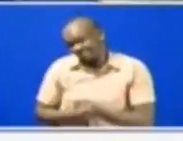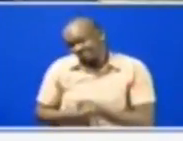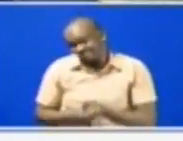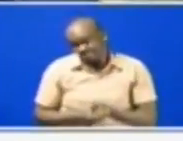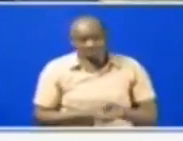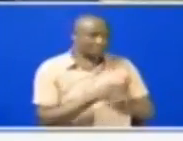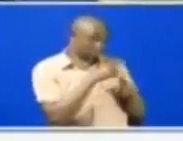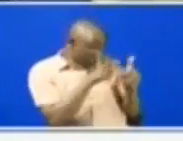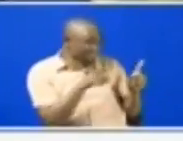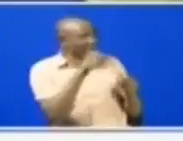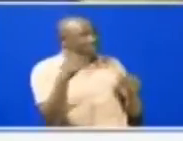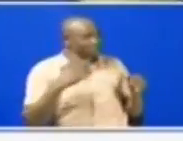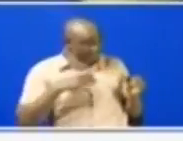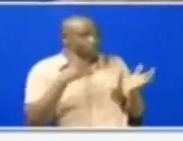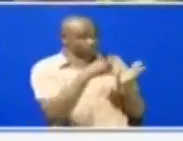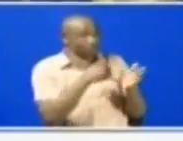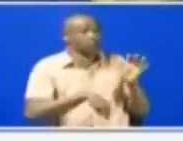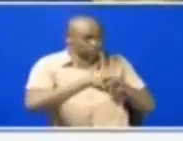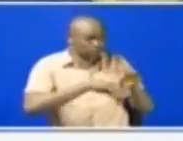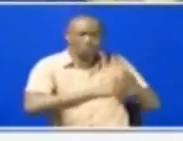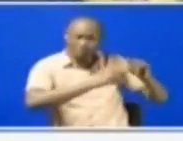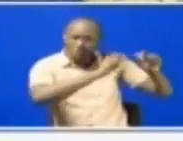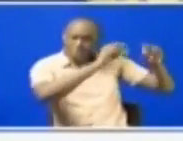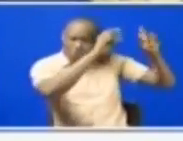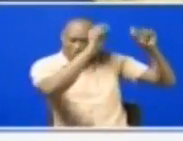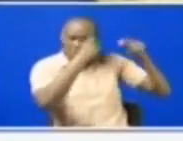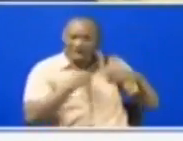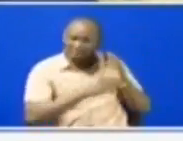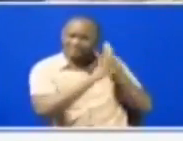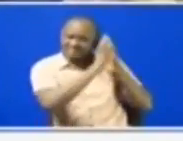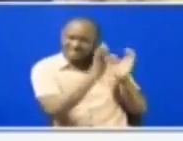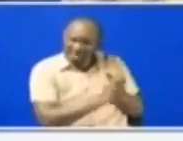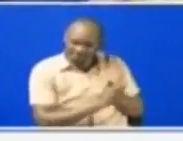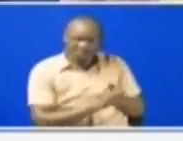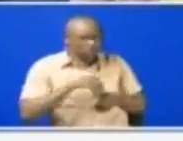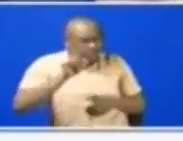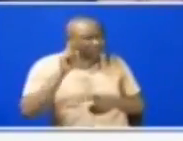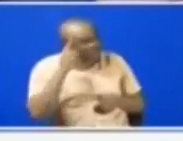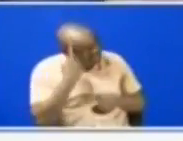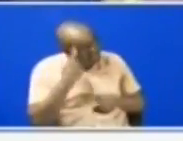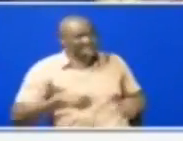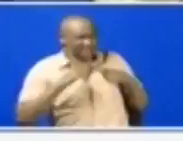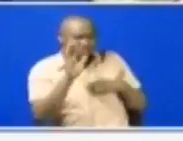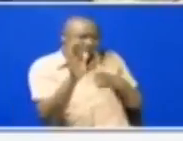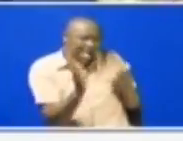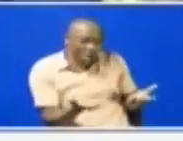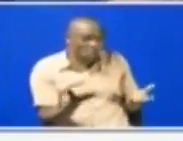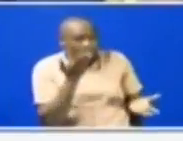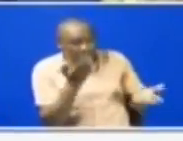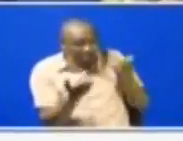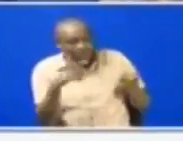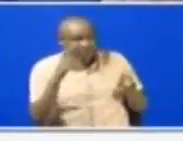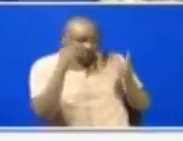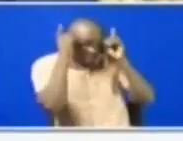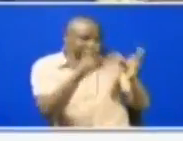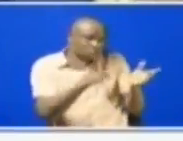kuna wale ambao wamejihusisha na kandanda na wamefanikiwa katika maisha. Je, pengine wewe unaona kwamba maisha yako ulifikia wapi ambapo pengine ulifanya